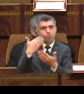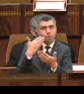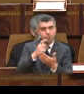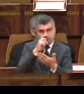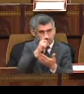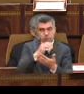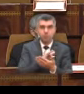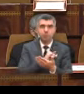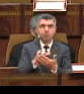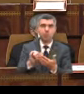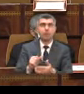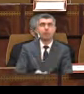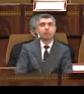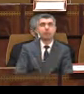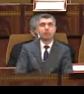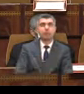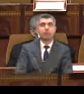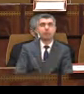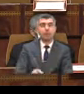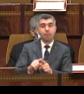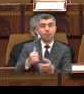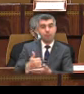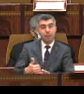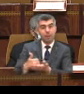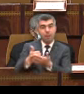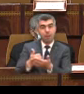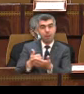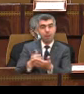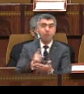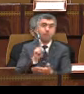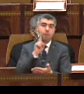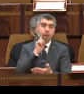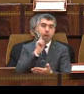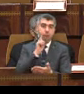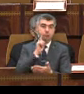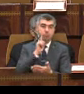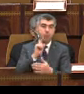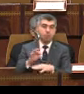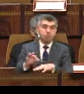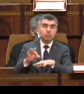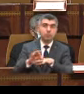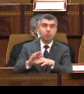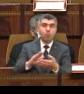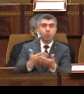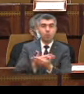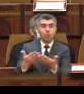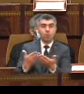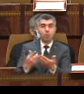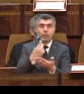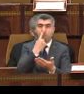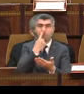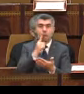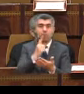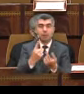اللي يستحييه هو من اللي كان هذاك الدعم ديال الأراميل اللي جابته الحكومة السابقة، شكون اللي كان كيعارضه؟